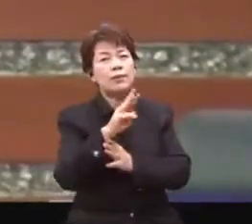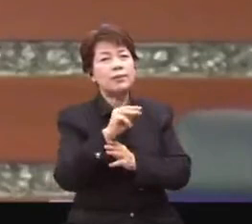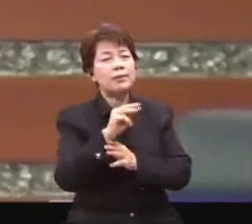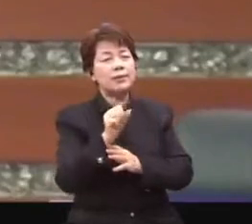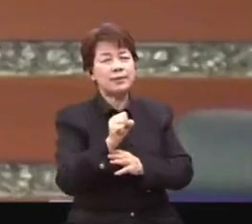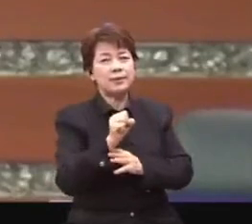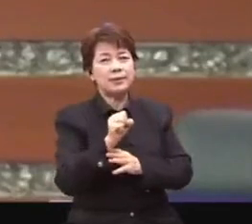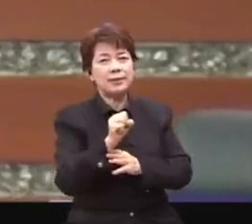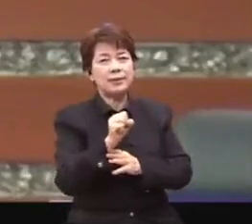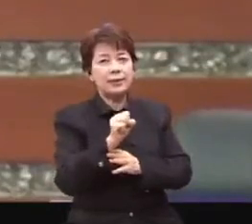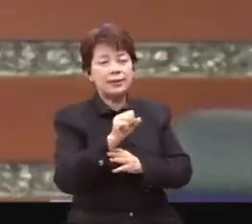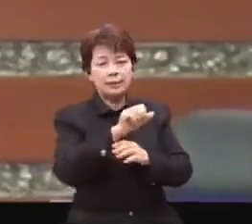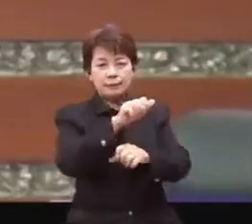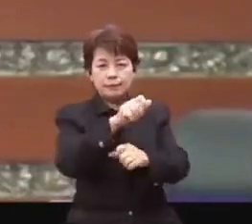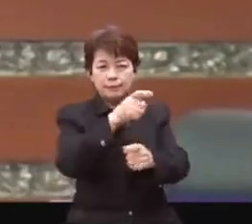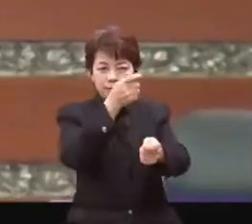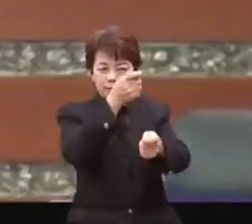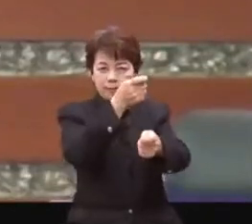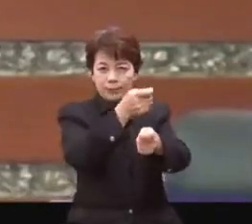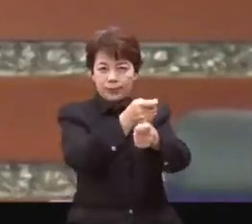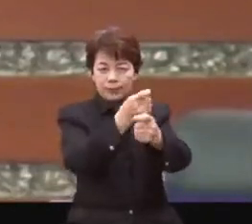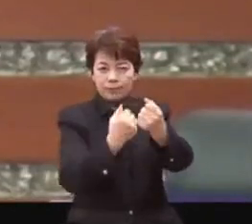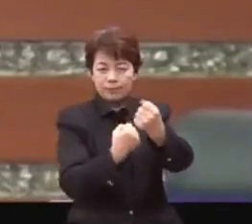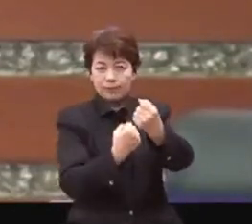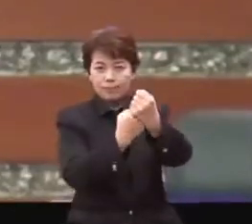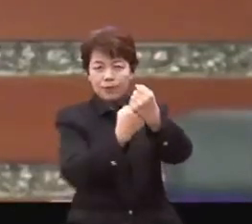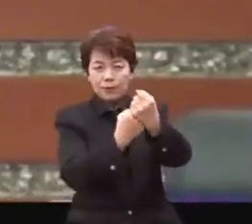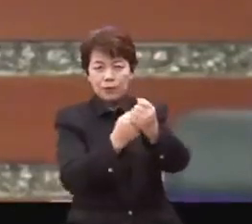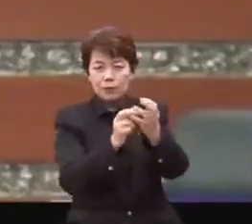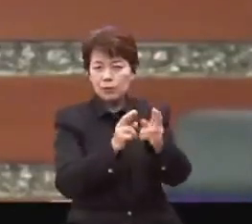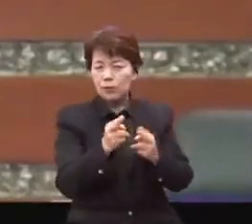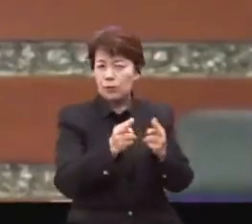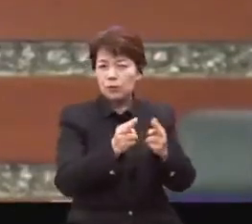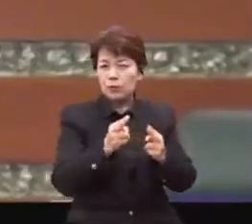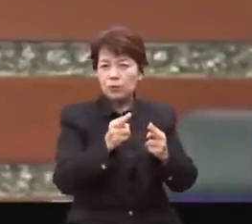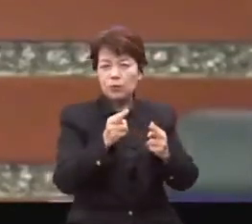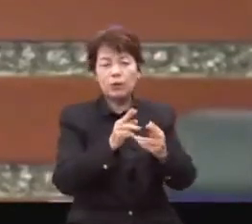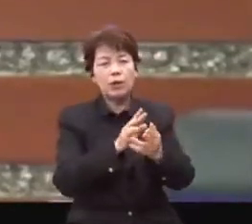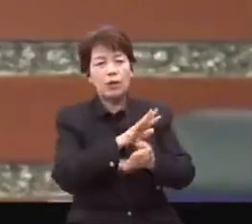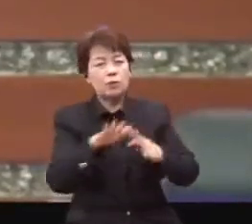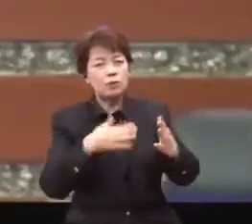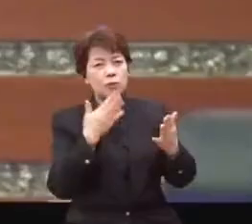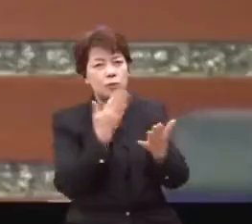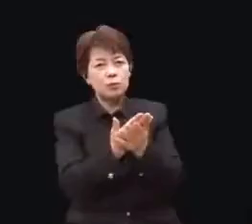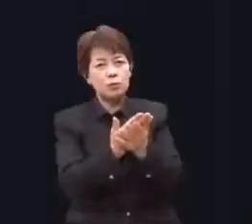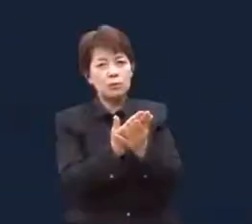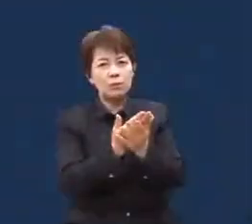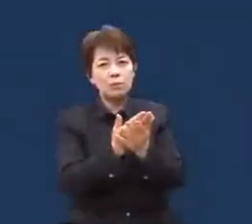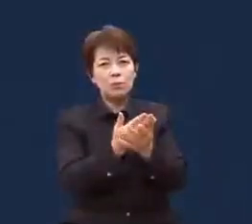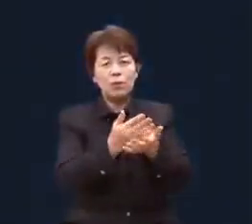menstabilkan politik negara kita sokonglah usaha membantu siswa sekolah